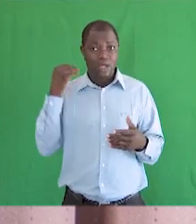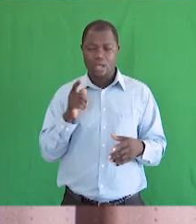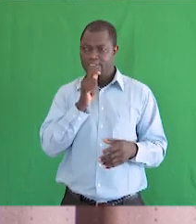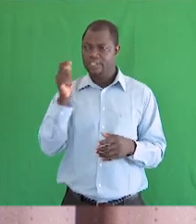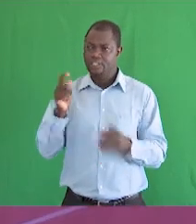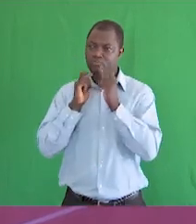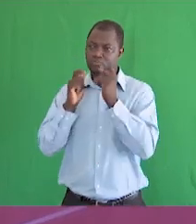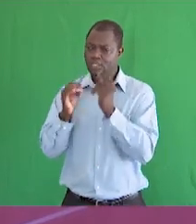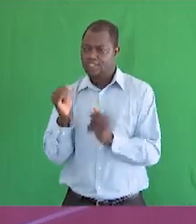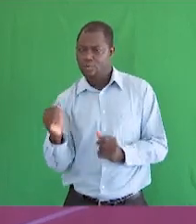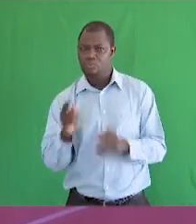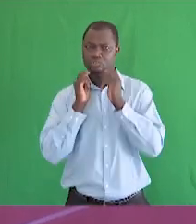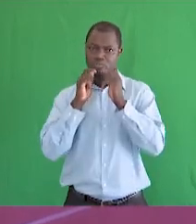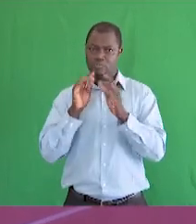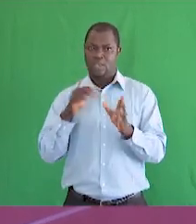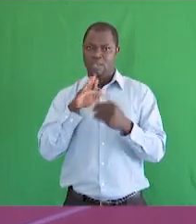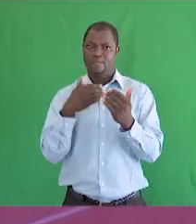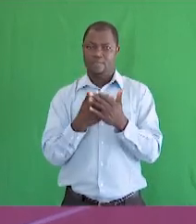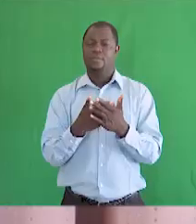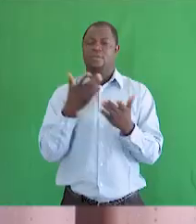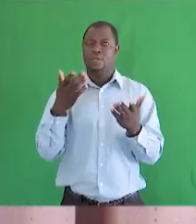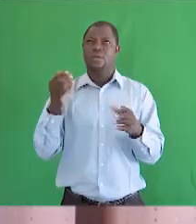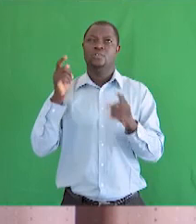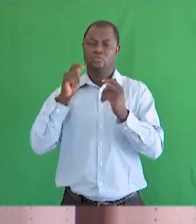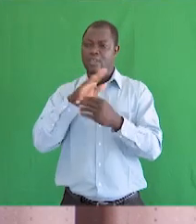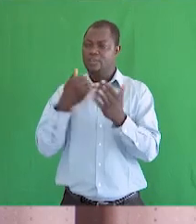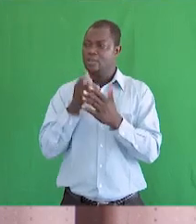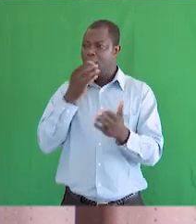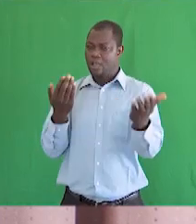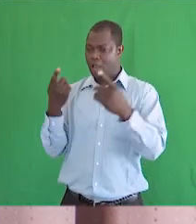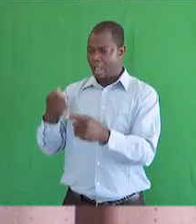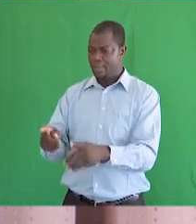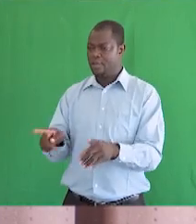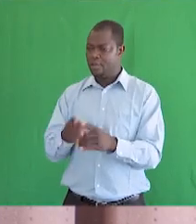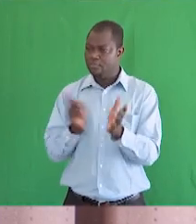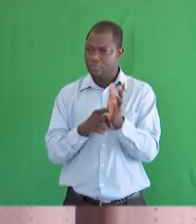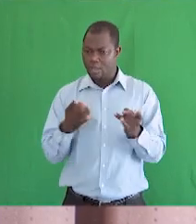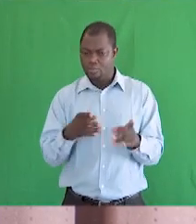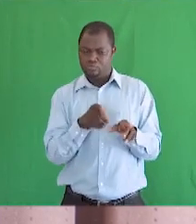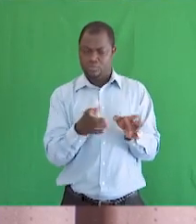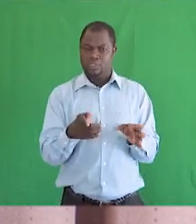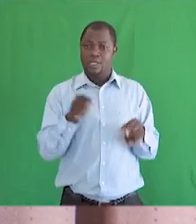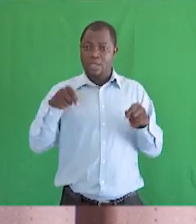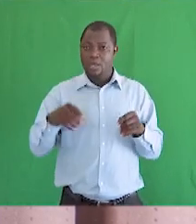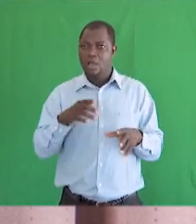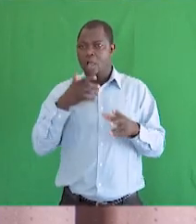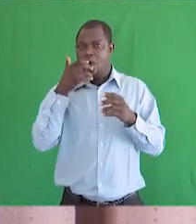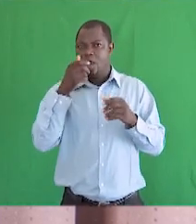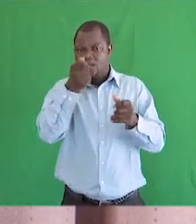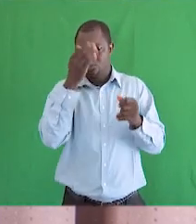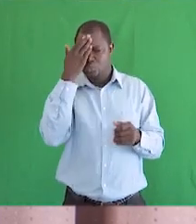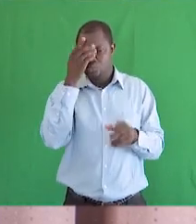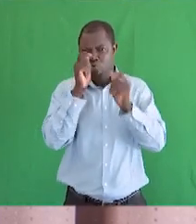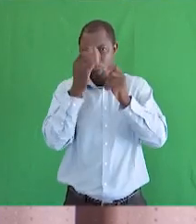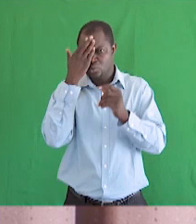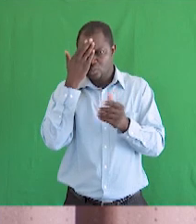tete vana sekuru kwataienda munosvika mogariswa pasi woudzwa kunzi bonde rinofambiswa rakadai mazuva hauna waunoudzwa nekuti